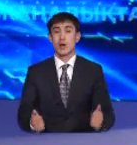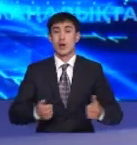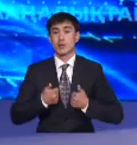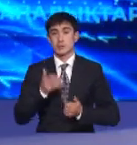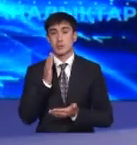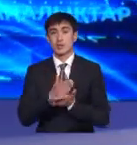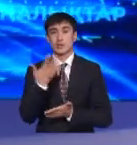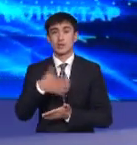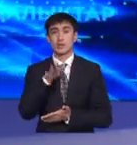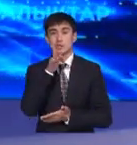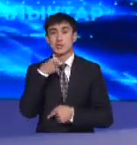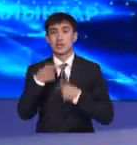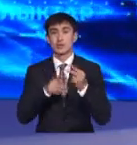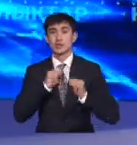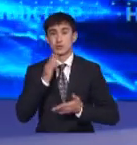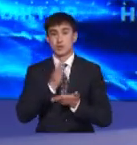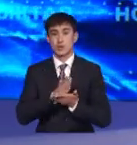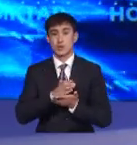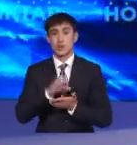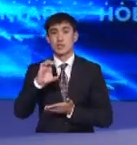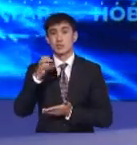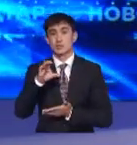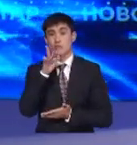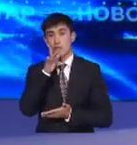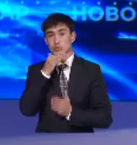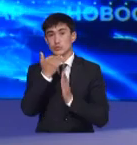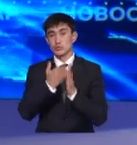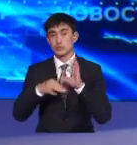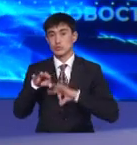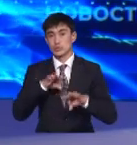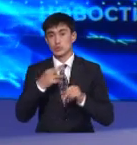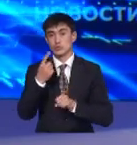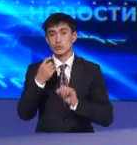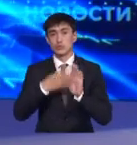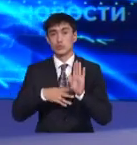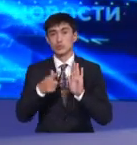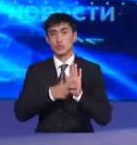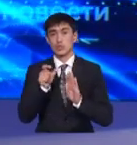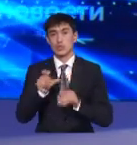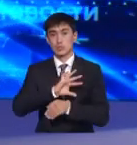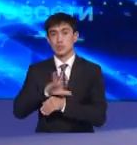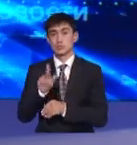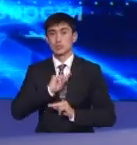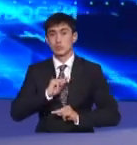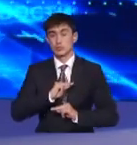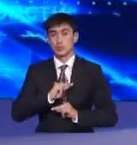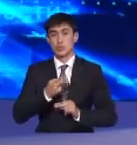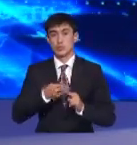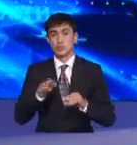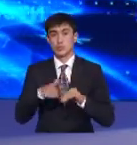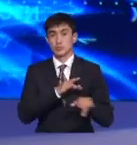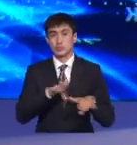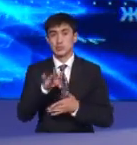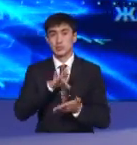Ынтасы барларға 50 жастан кейінде жұмыс бар. Күміш жас жобасы аясында 197 аға буын жұмыспен қамтылды. Игі іске қалалық